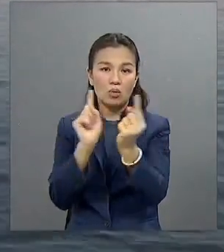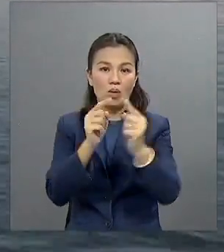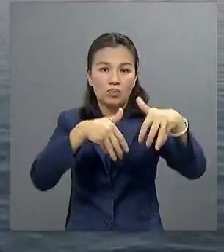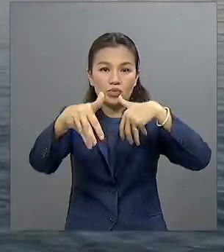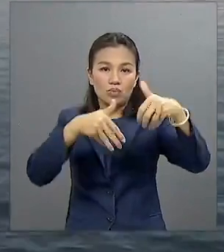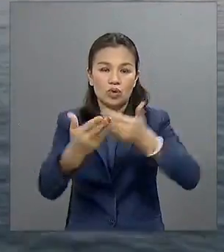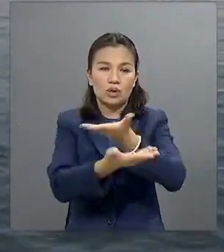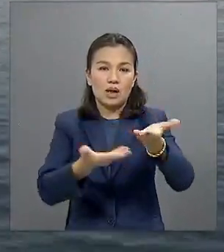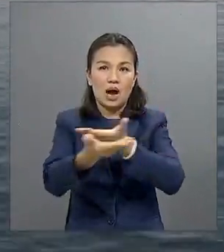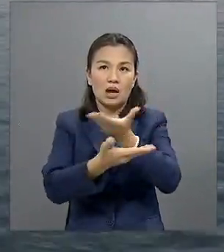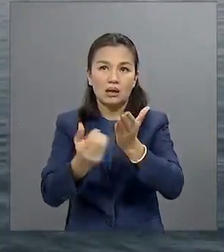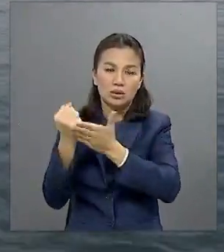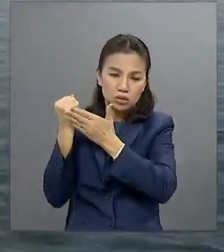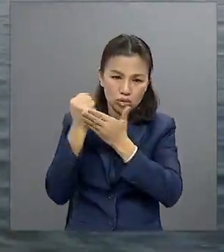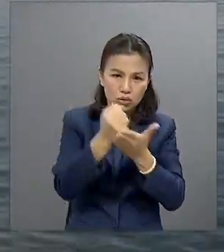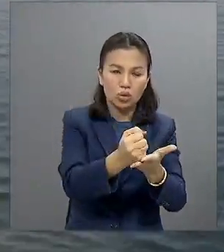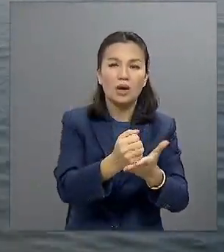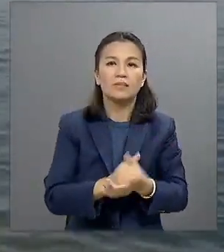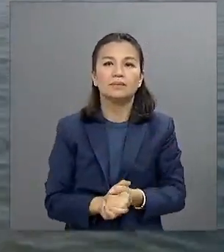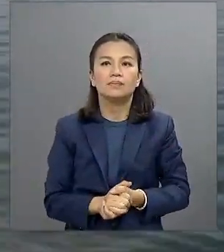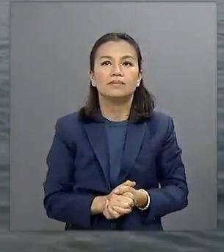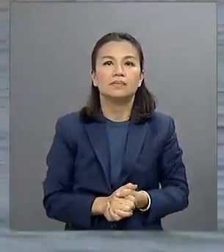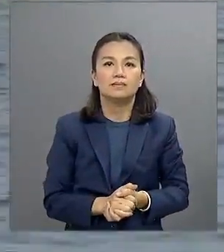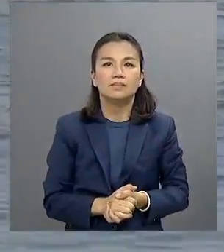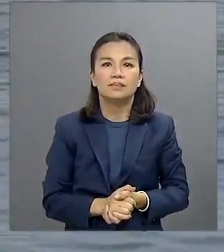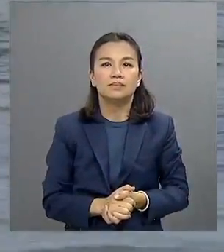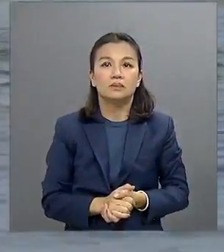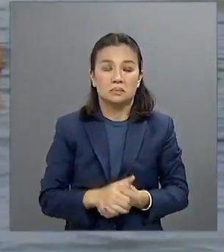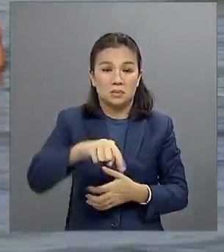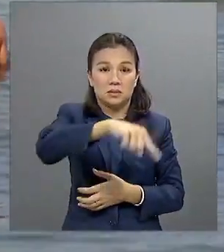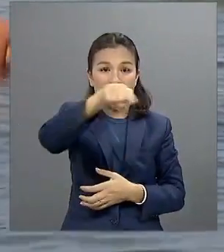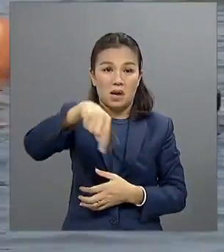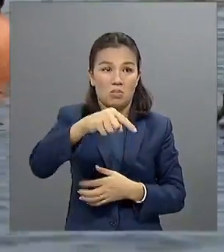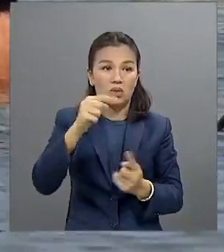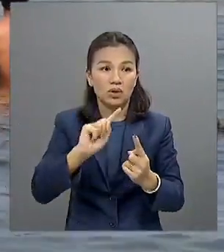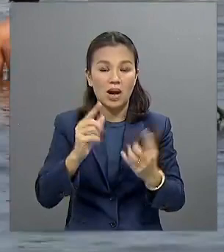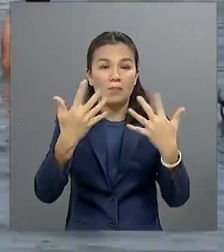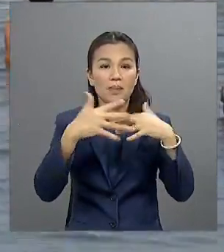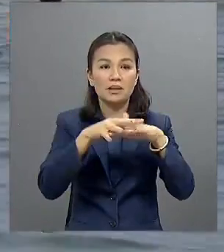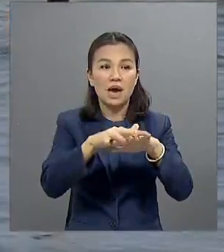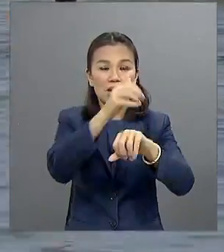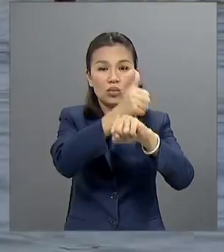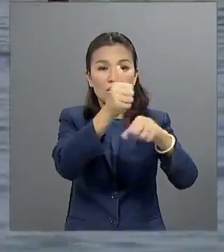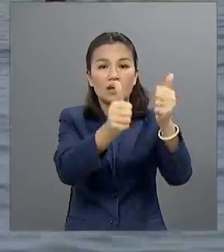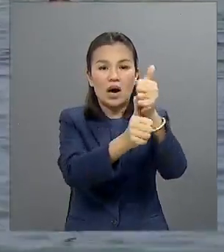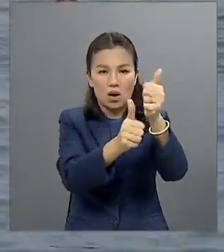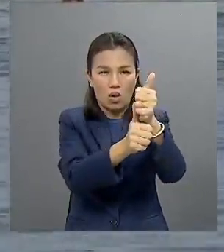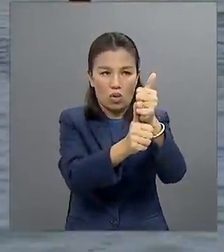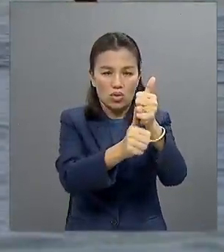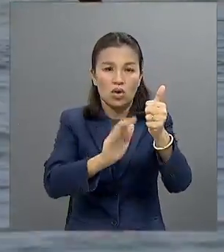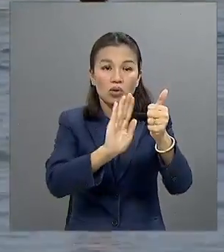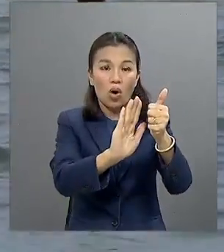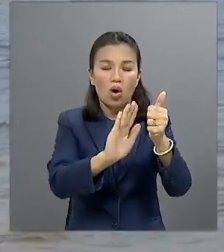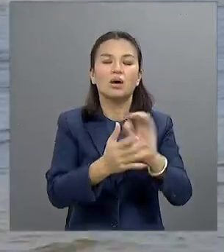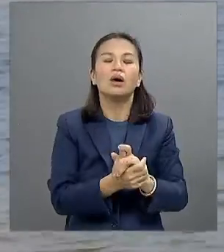ช่วยเหลือชาวบ้านกันต่อไปนะคะเอาเป็นว่าเรื่องนี้นะก็ประสานไปถึงรองอธิบดีกรมเจ้าท่าแล้วนะคะเดี๋ยวก็คงจะมีการน